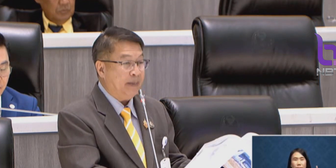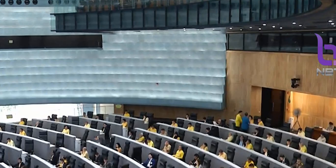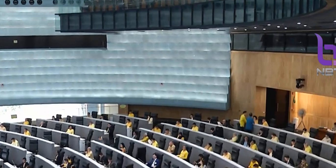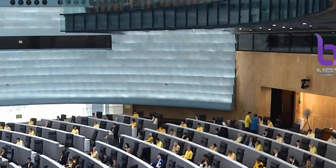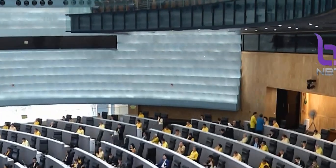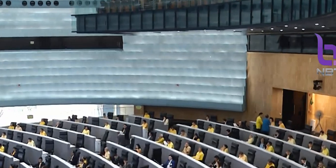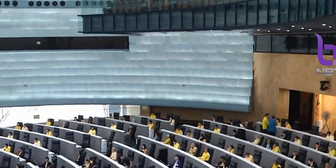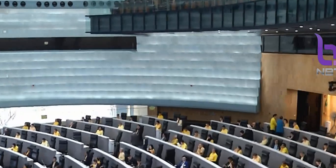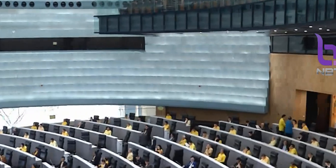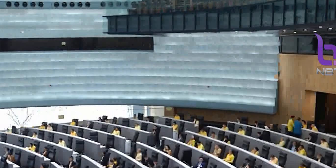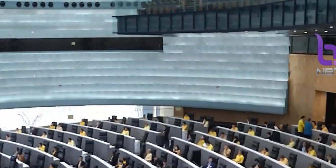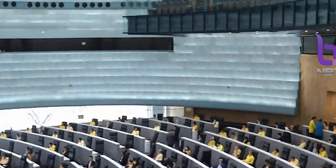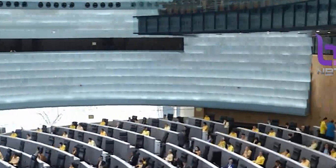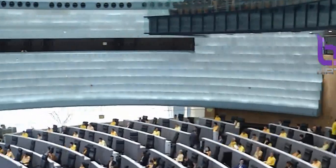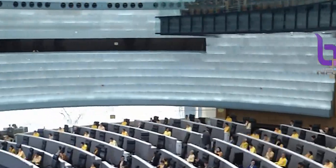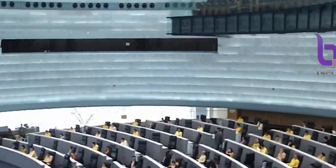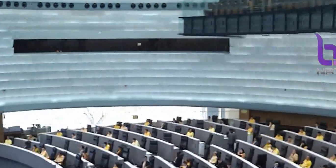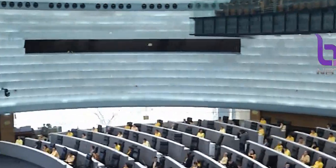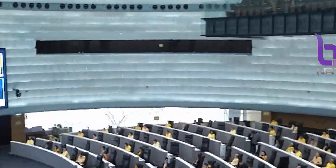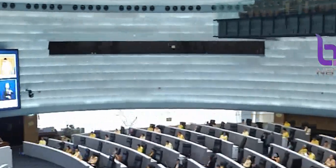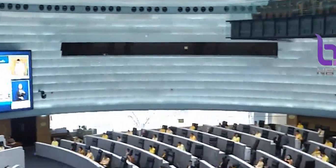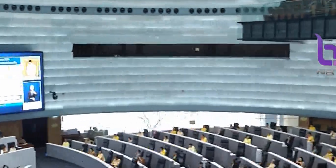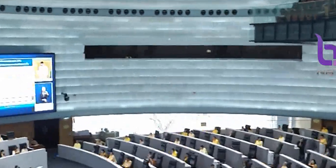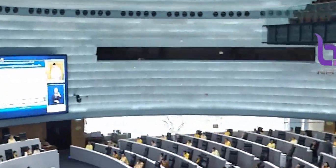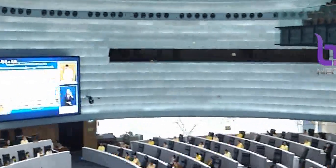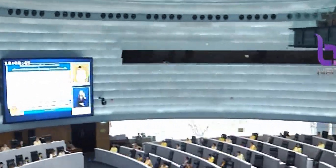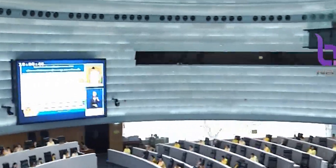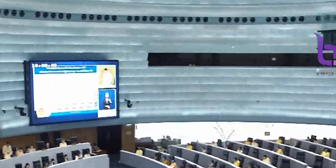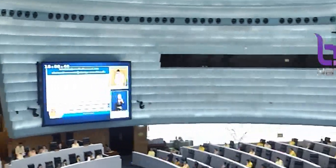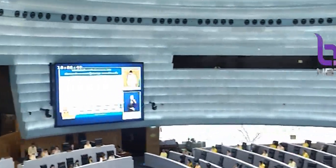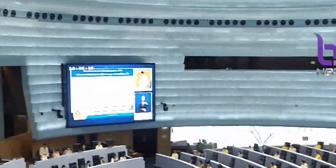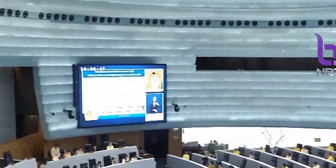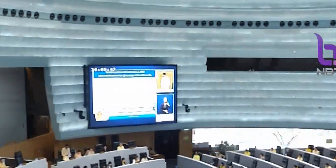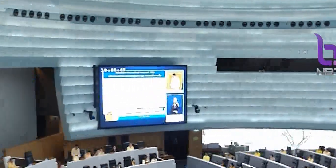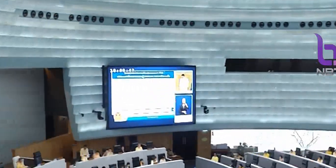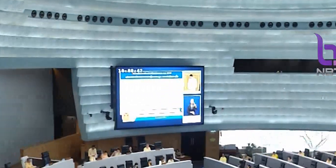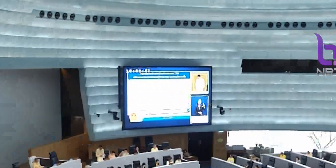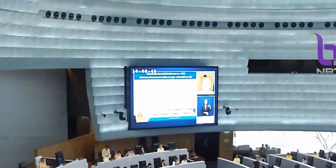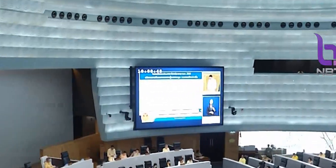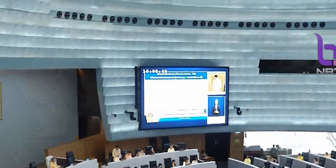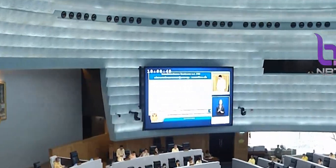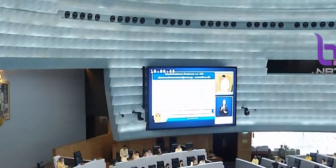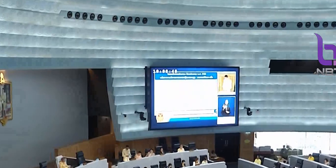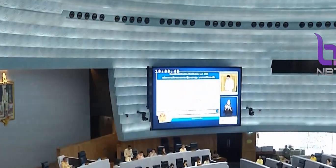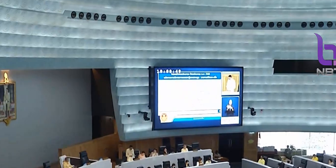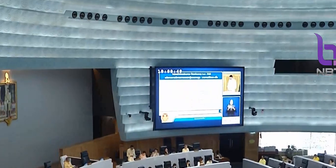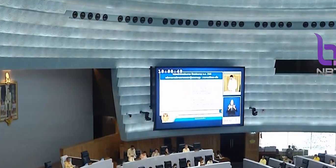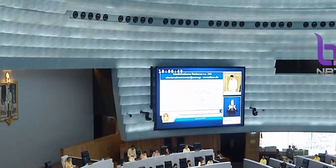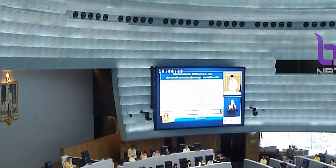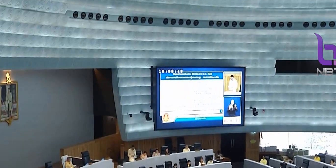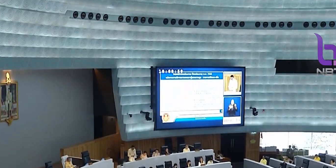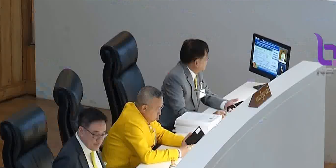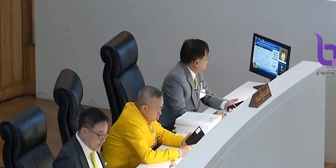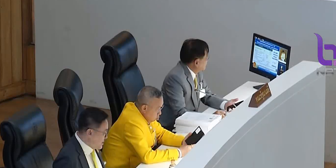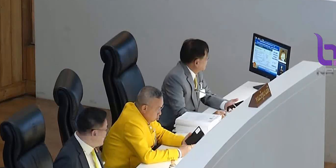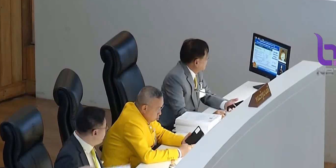ชัดเจนว่ารัฐบาลจะใชงบประมาณจากส่วนใดเพราะงบประมาณหลายส่วนก็ไม่สามารถดึงมาใช้ได้แล้วและวิธีการ